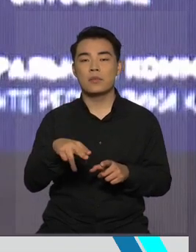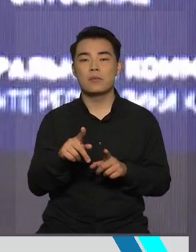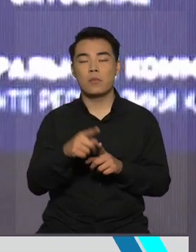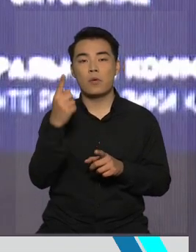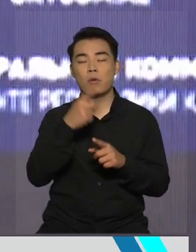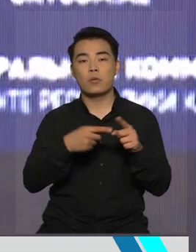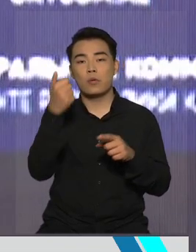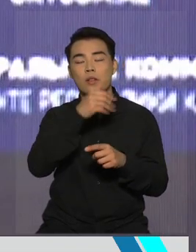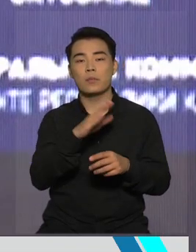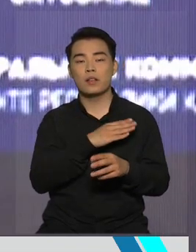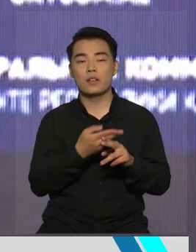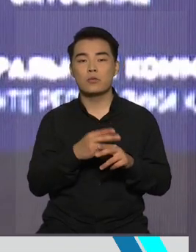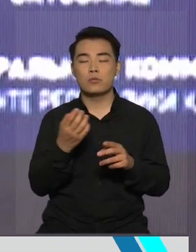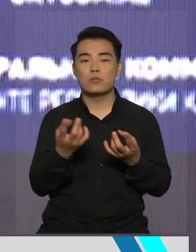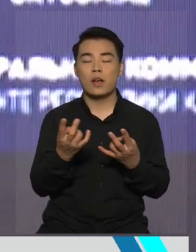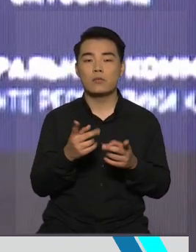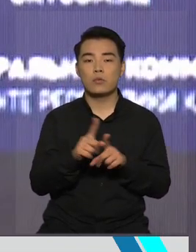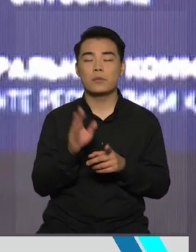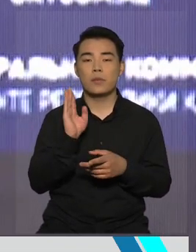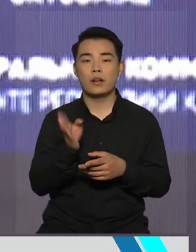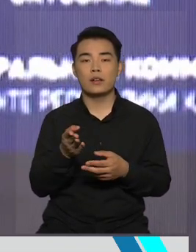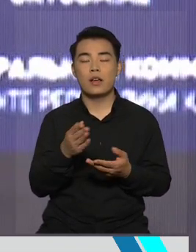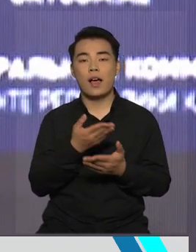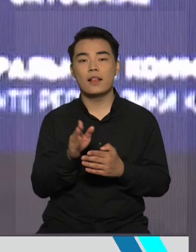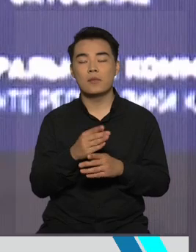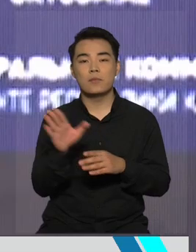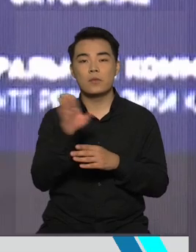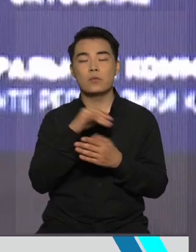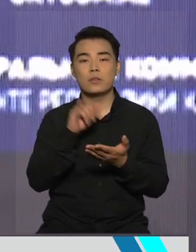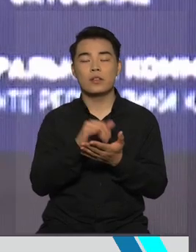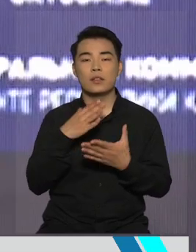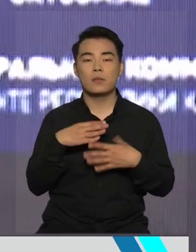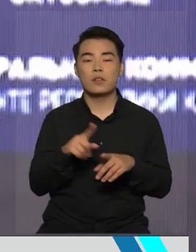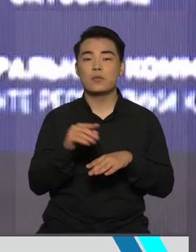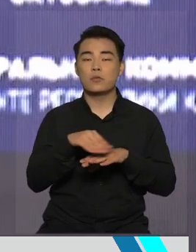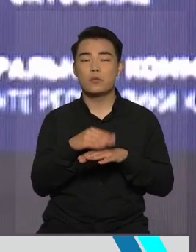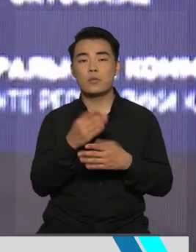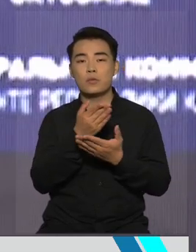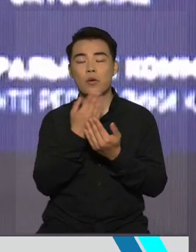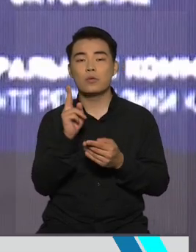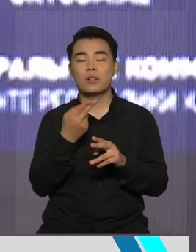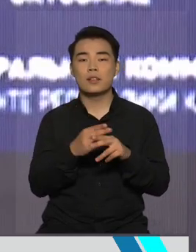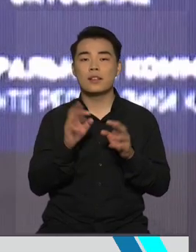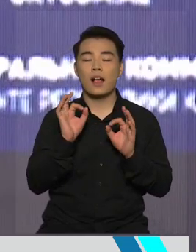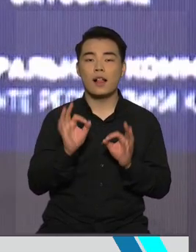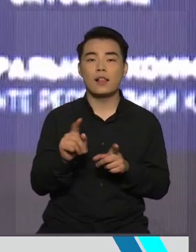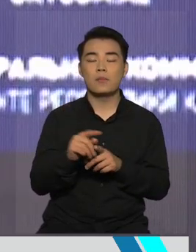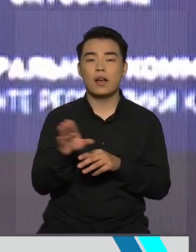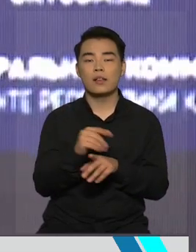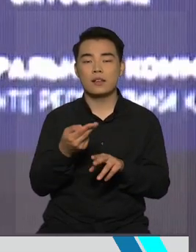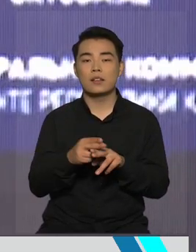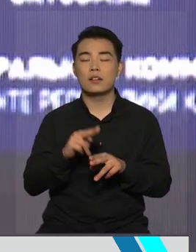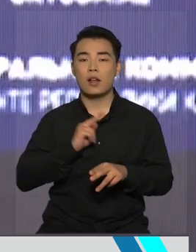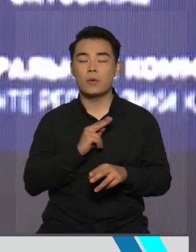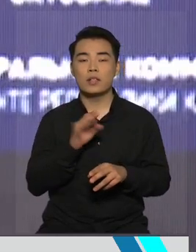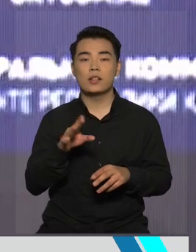полугода. Напомню, это еще одно требование. В отдельных случаях не указан факт наличия супруга, согласие которого необходимо для применения данной процедуры.